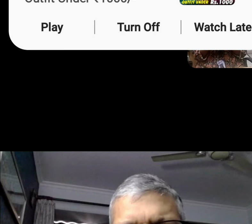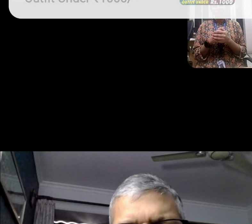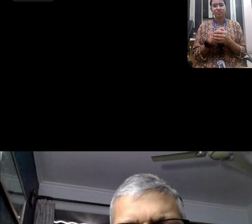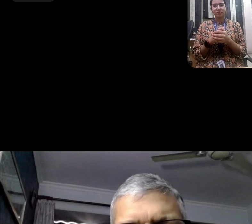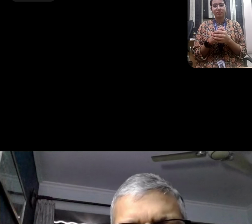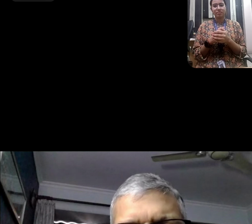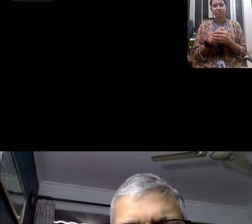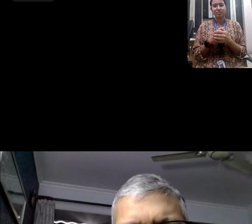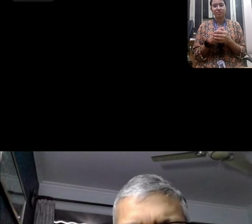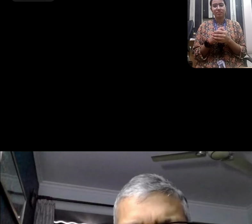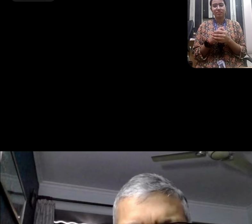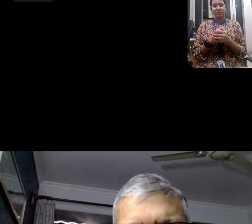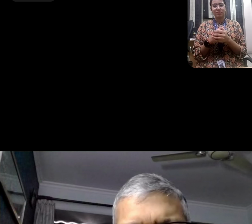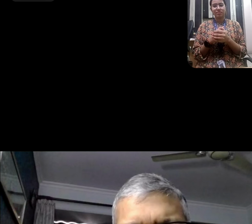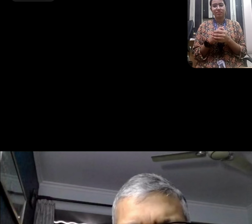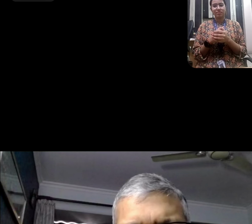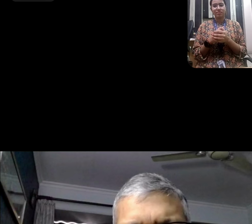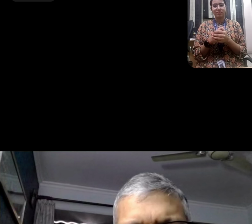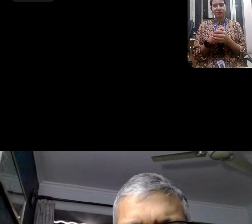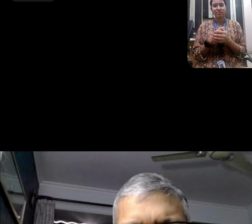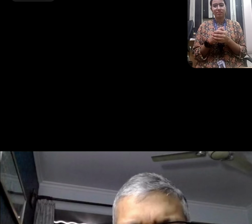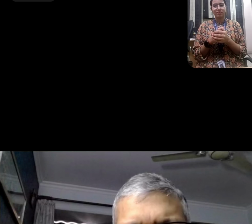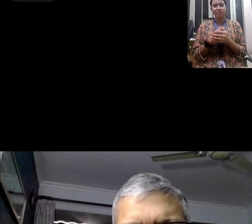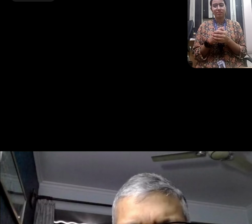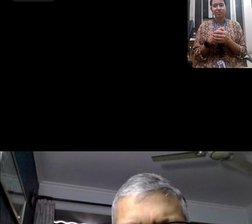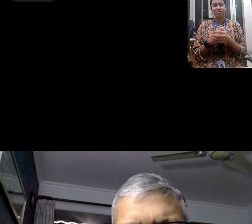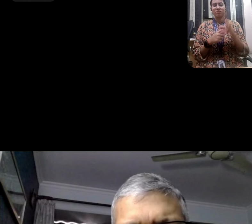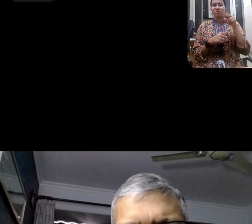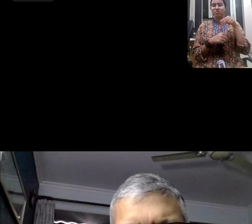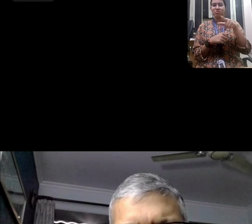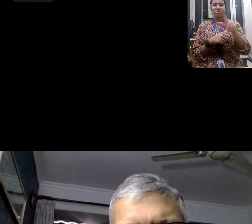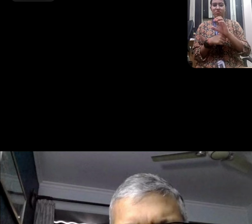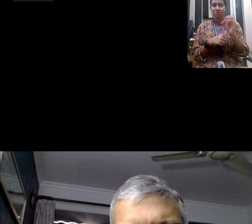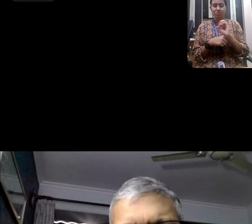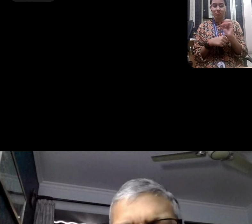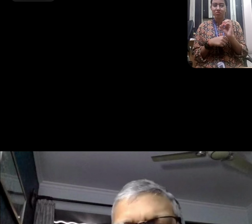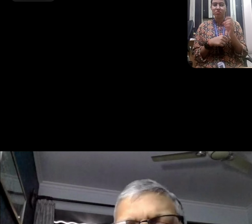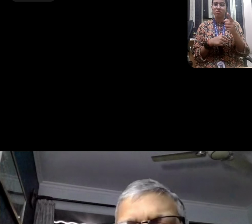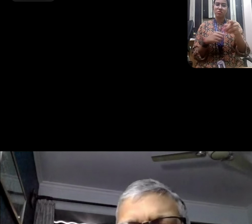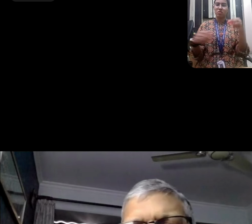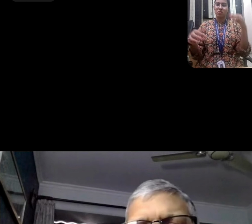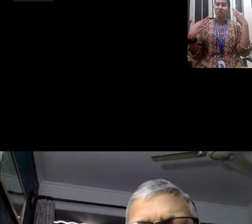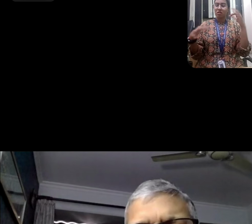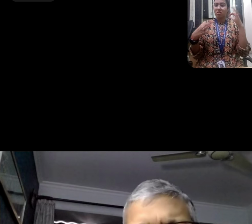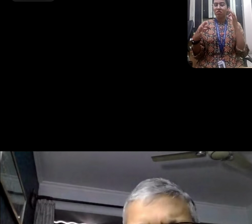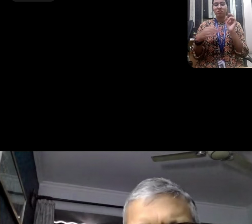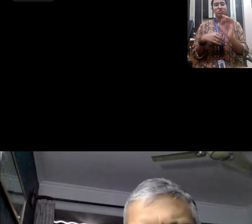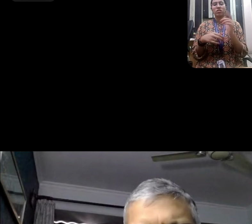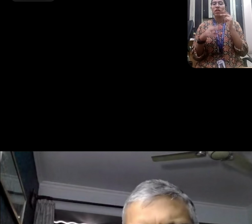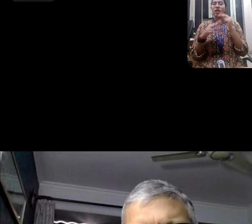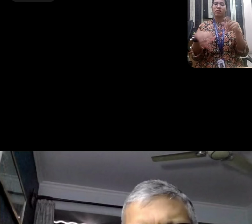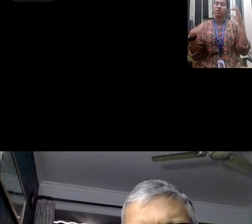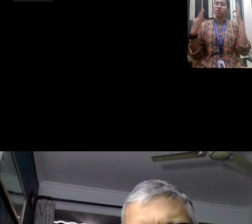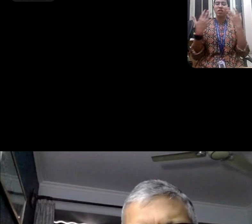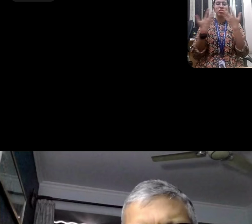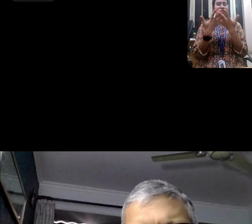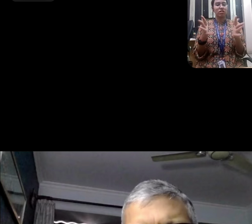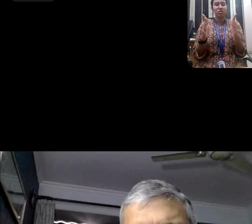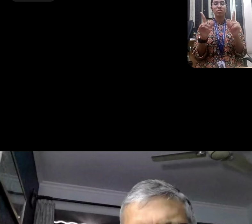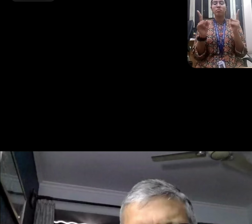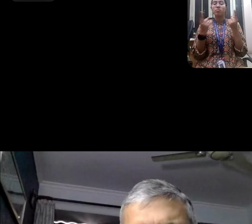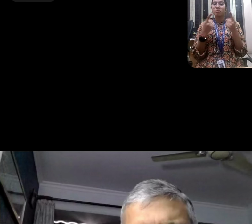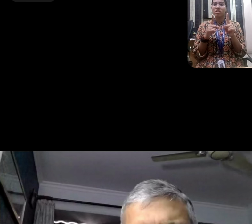वो इम्प्रूवमेंट तो अभी दिखाई दे रही है। आई मीन एक बच्चा जो ठीक से चल ना पाता हो वो डांस करे, क्योंकि डांस में चाहे कैसा भी करे वो